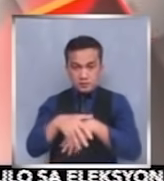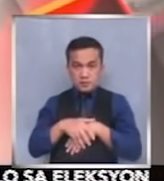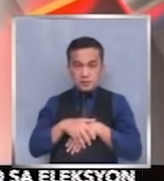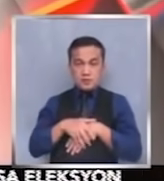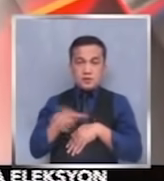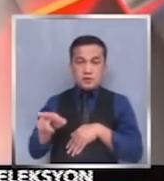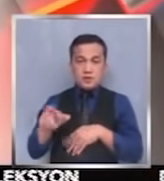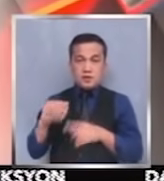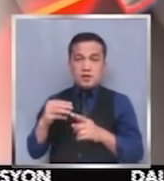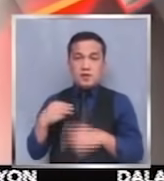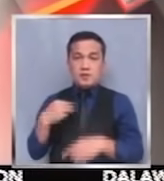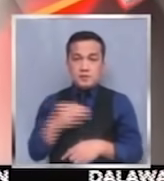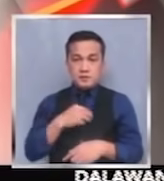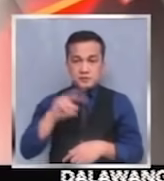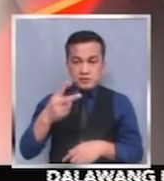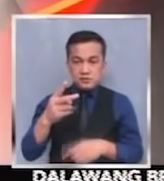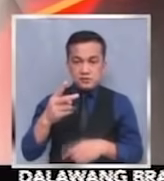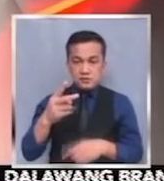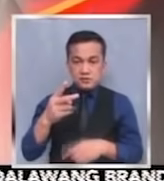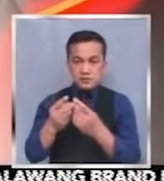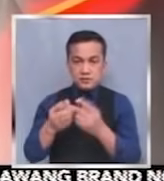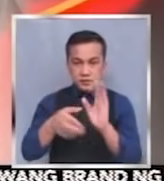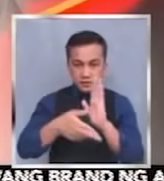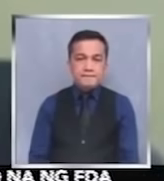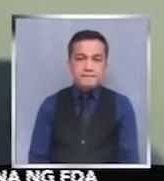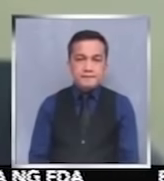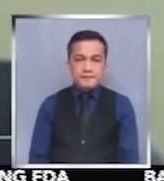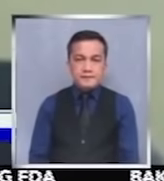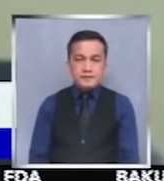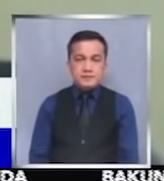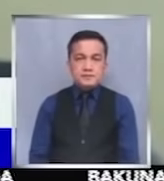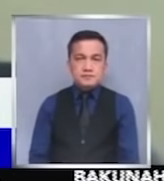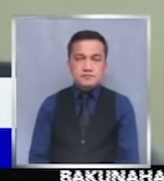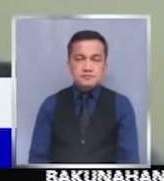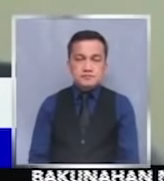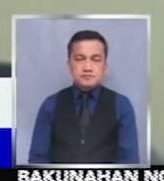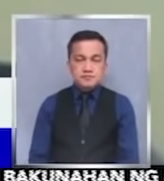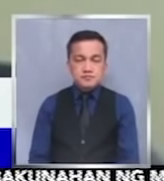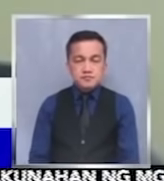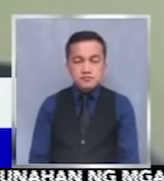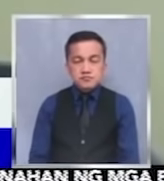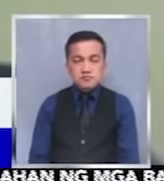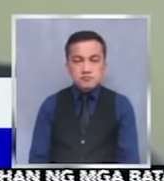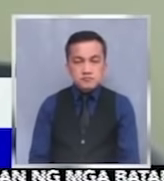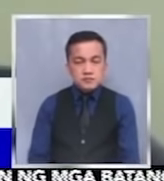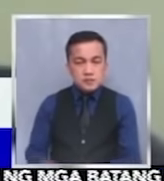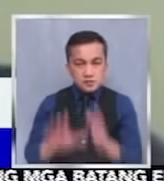2nd Division sa pag-review ng desisyon. Of course, COMELEC takes exception